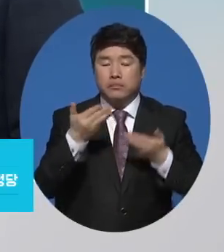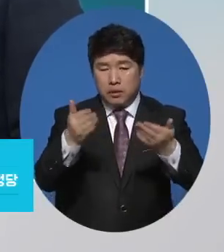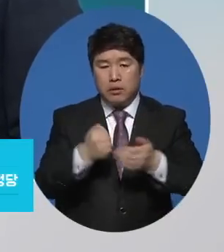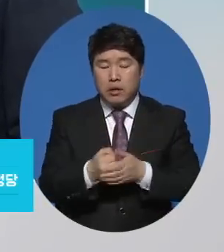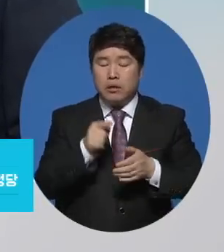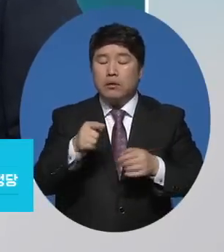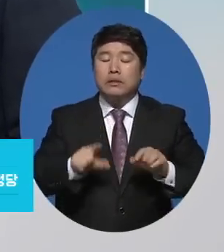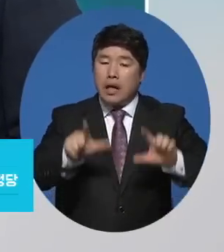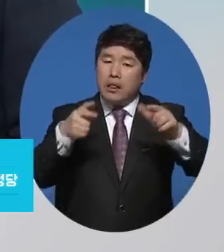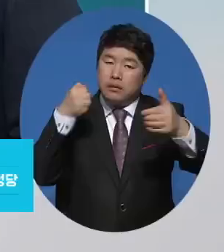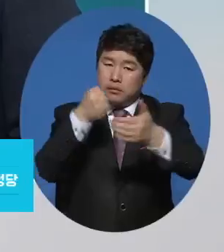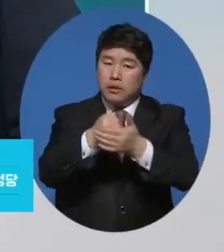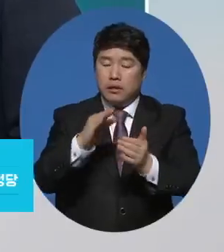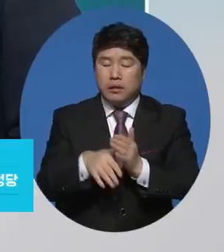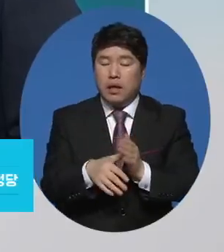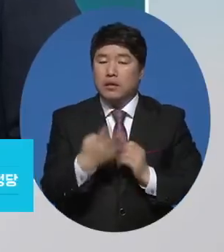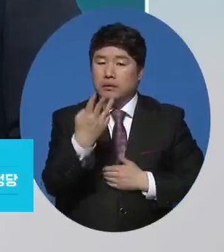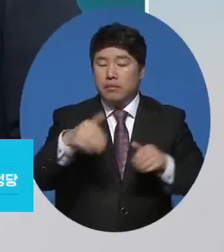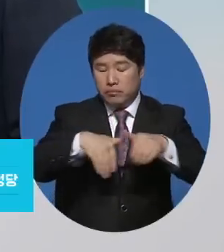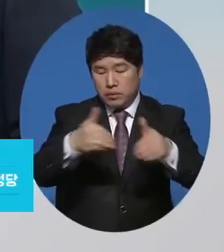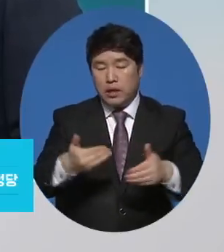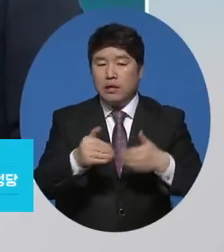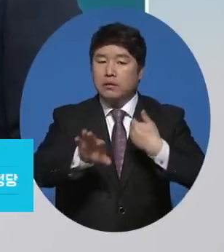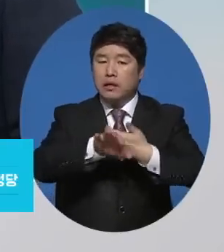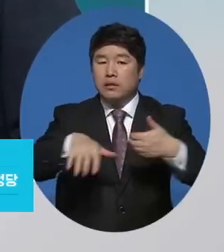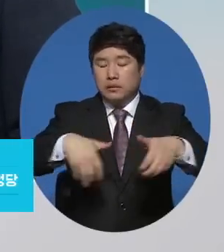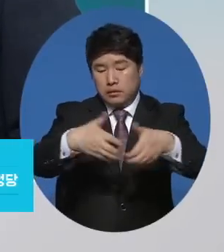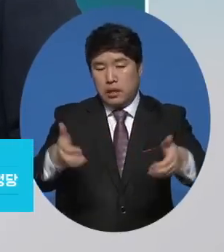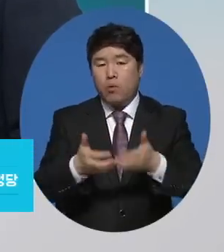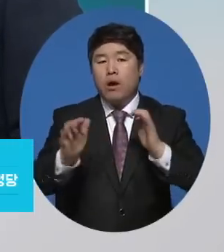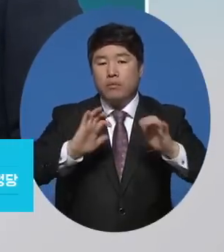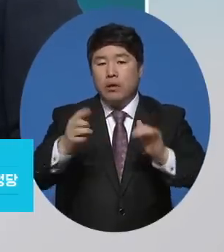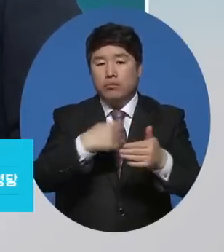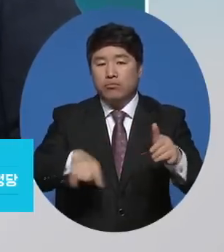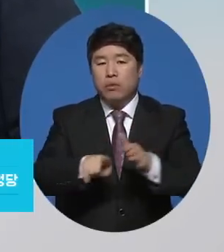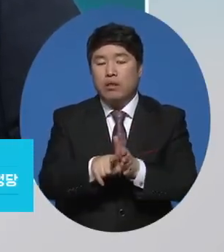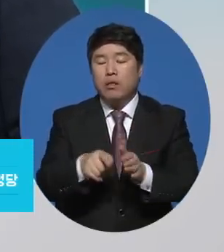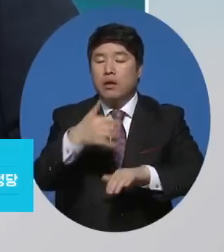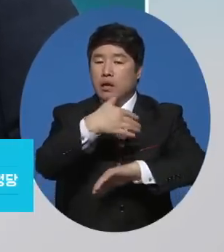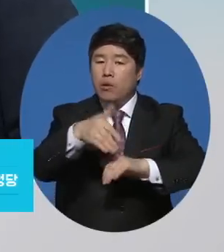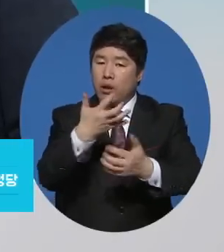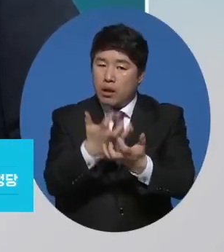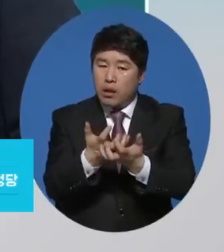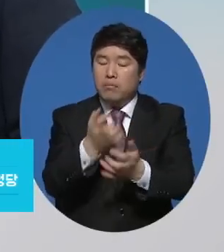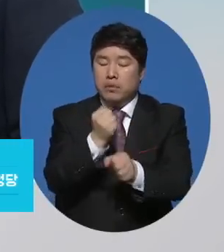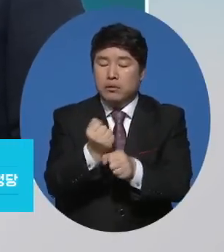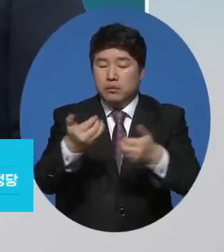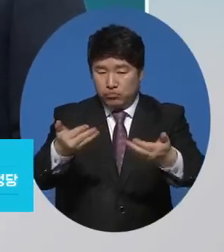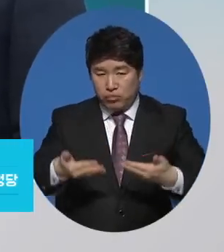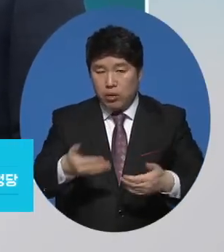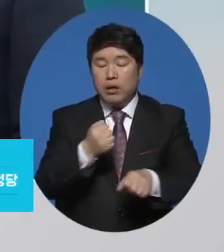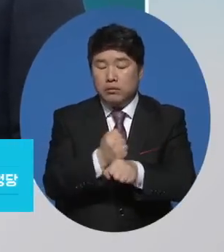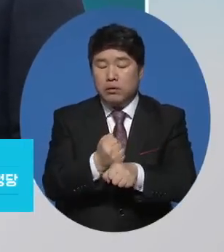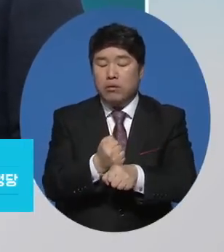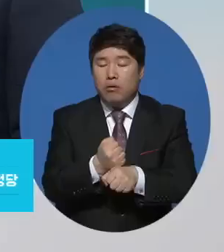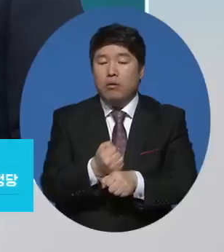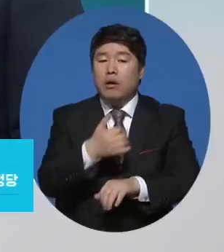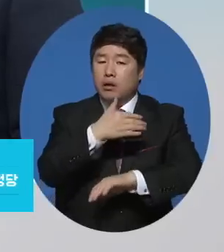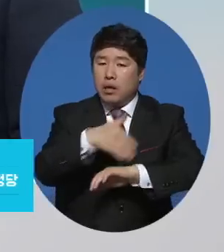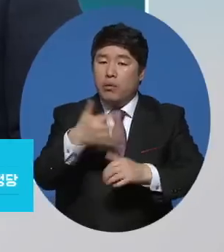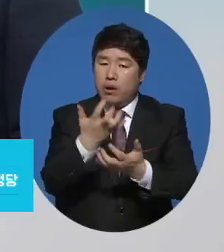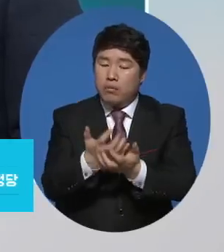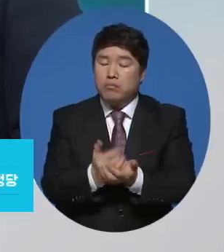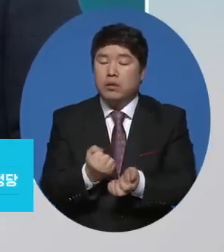정할 때 3당 다른 당하고 합의하기 위한 안을 만들어 달라 이래서을 안을 만든 거고 국회의원은 자기들